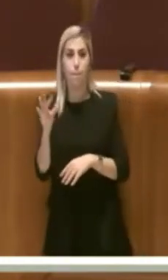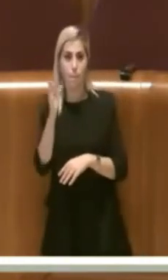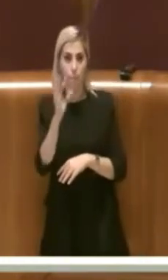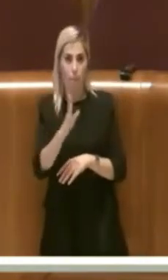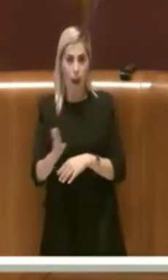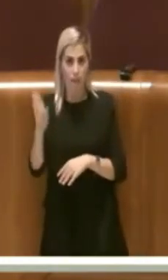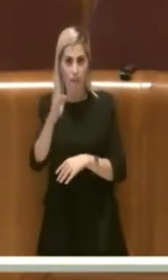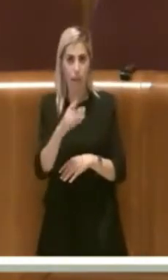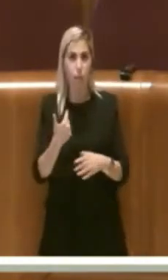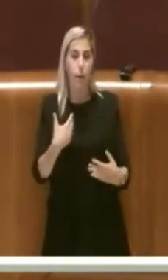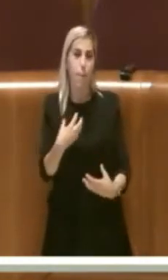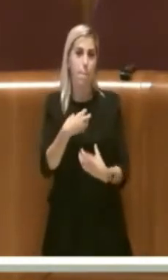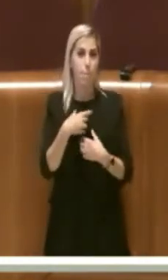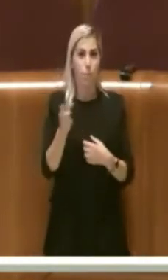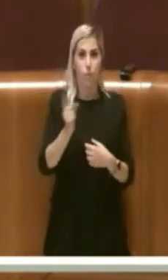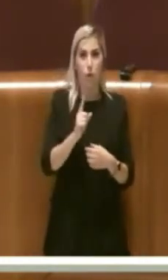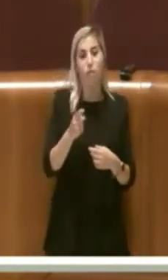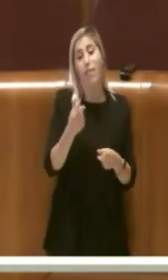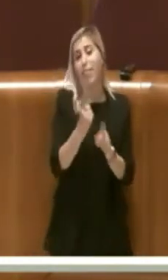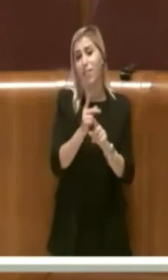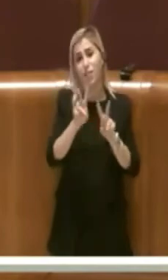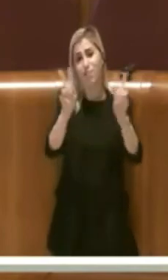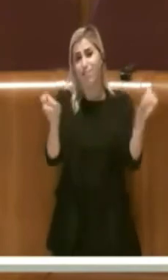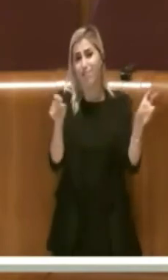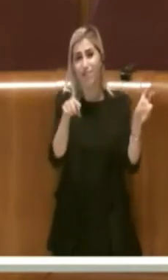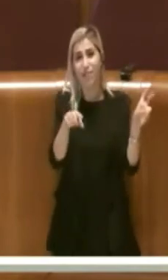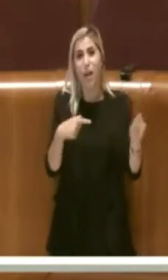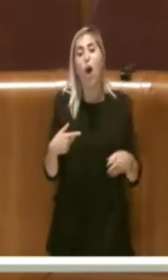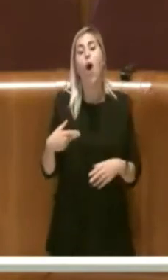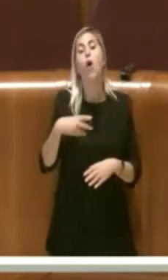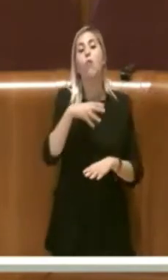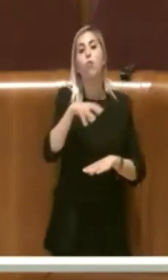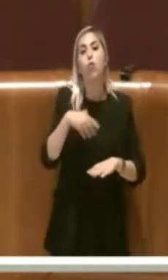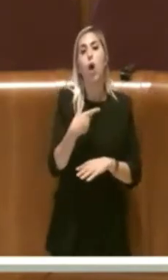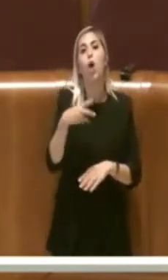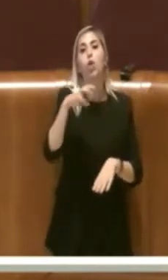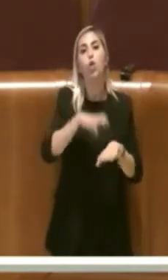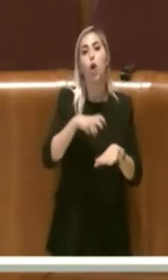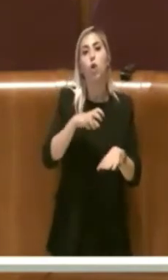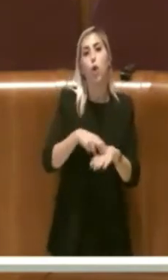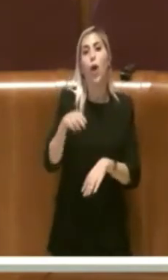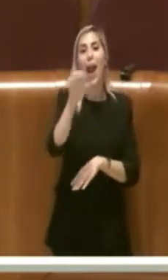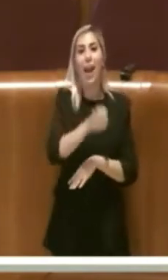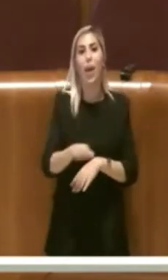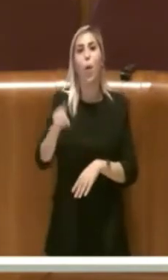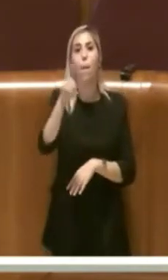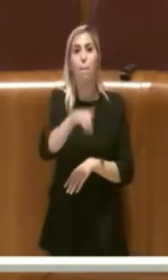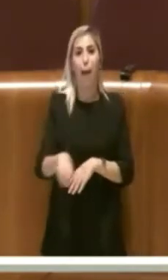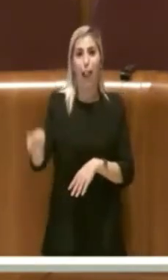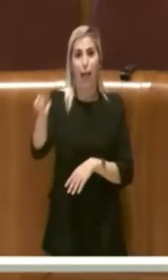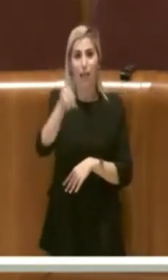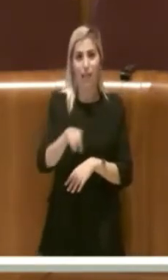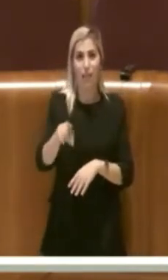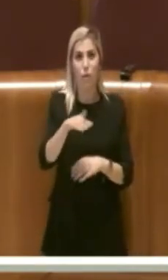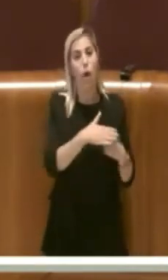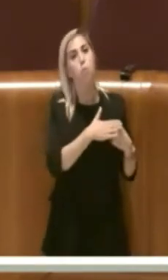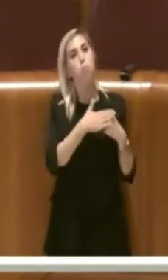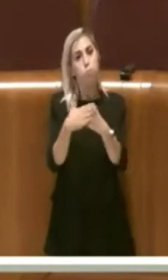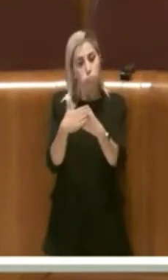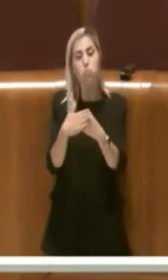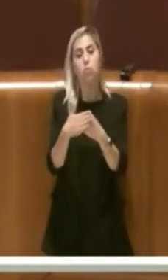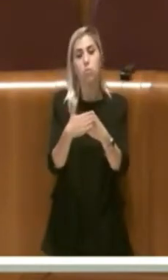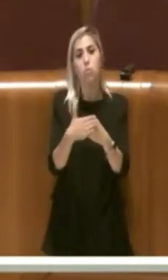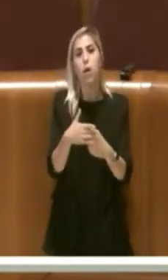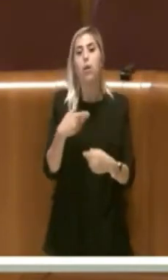poi non se la prenderà, ma va citato il funzionario dottor Enrico Palladino, che ci ha supportato con